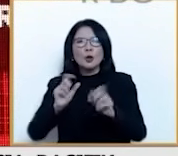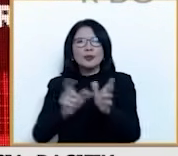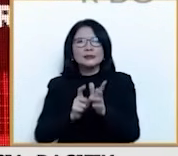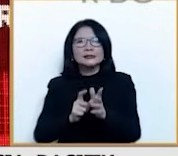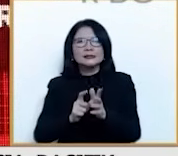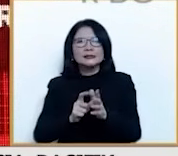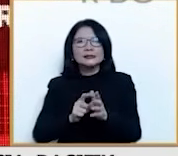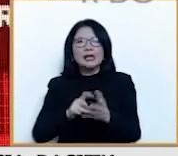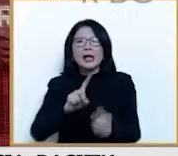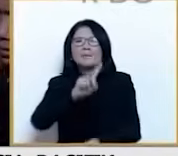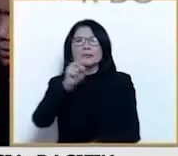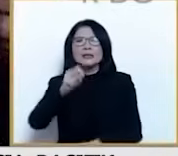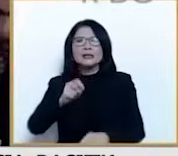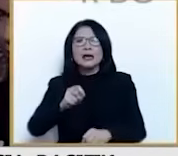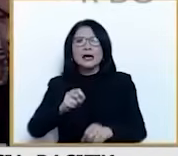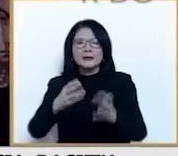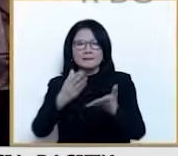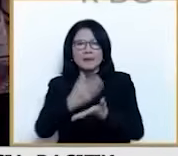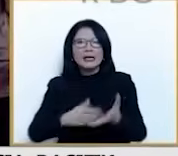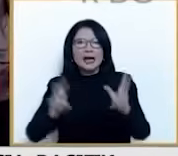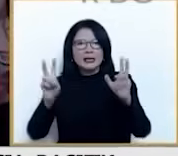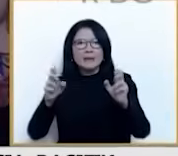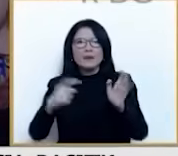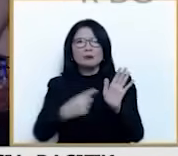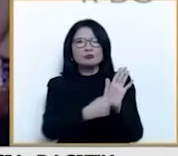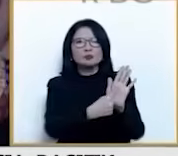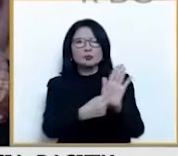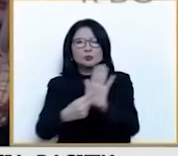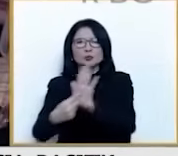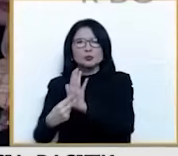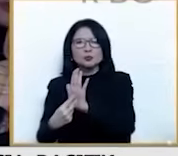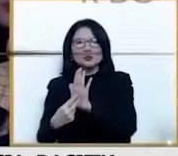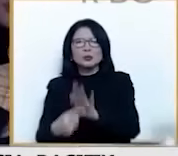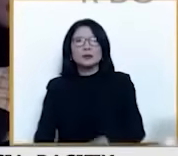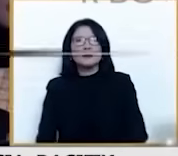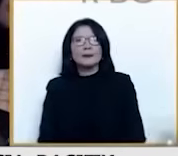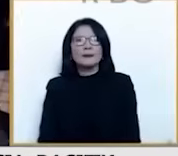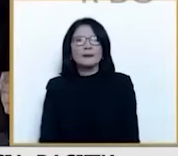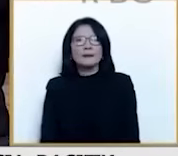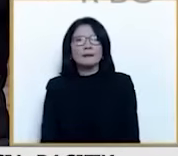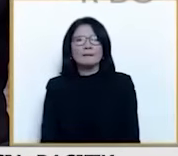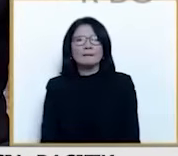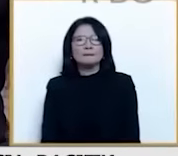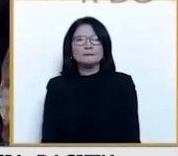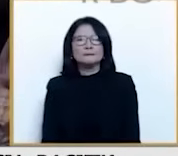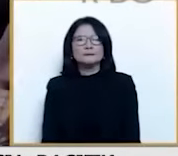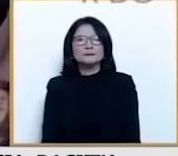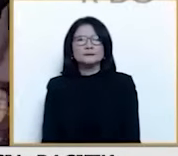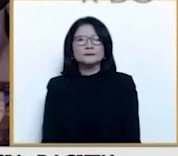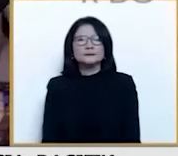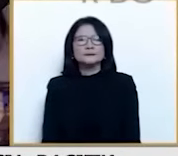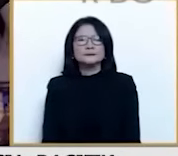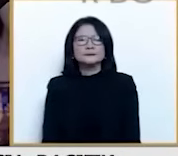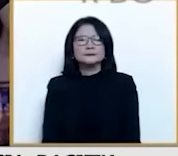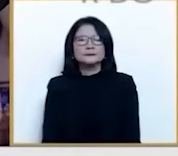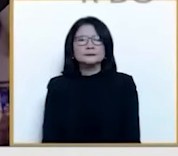subtema di dalam fishbowl, setelah itu diperlihatkan ke kamera, ke hadirin dan juga kepada kami selaku moderator. Silakan Bapak.